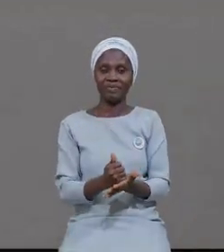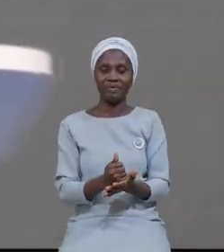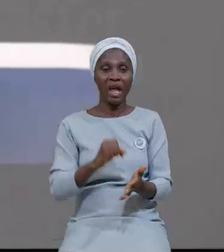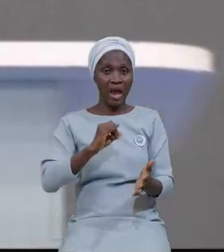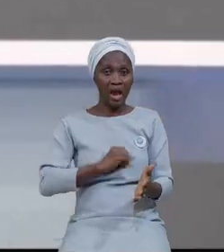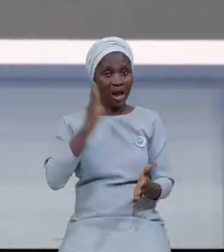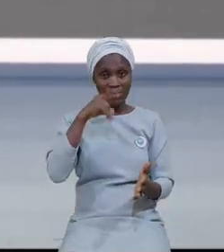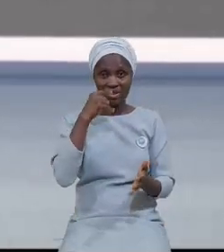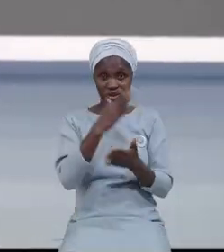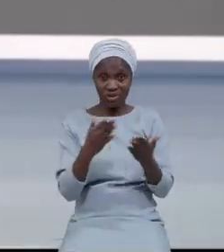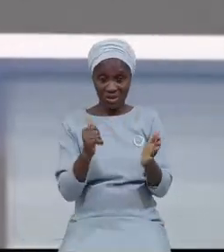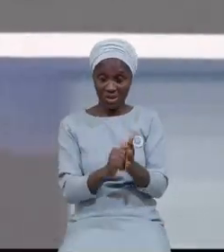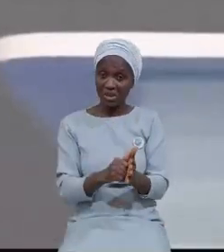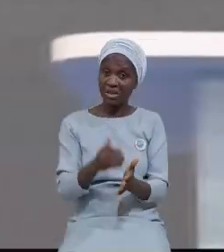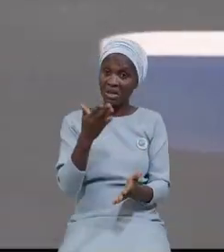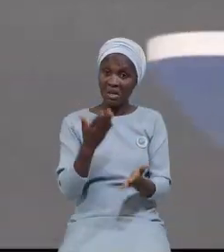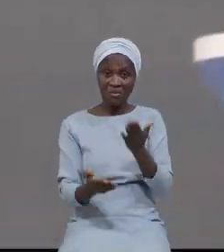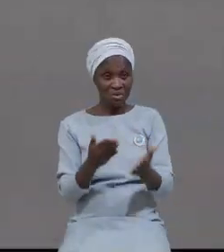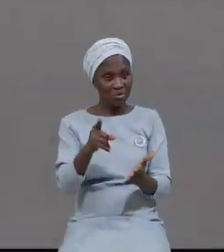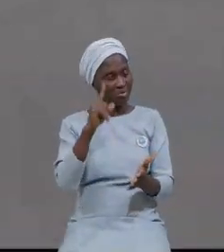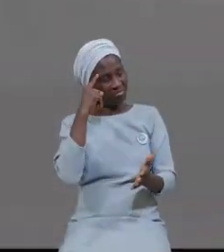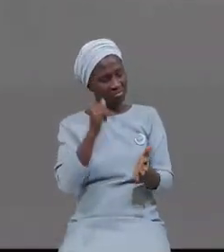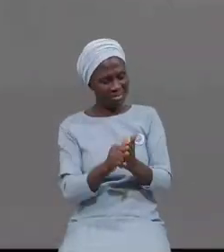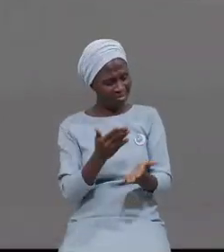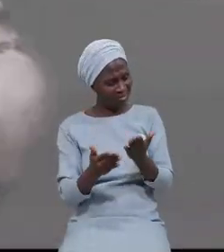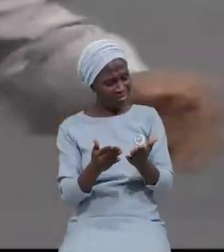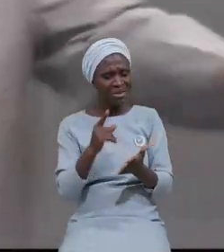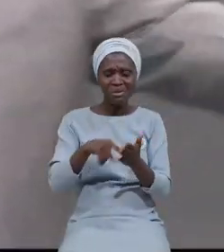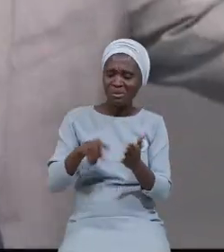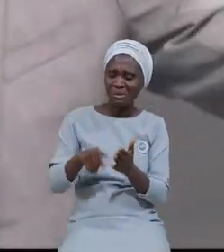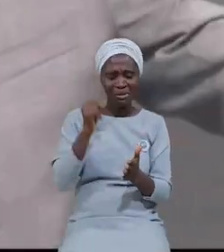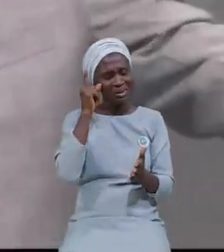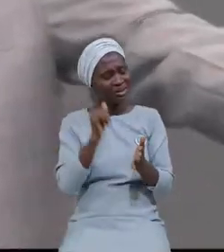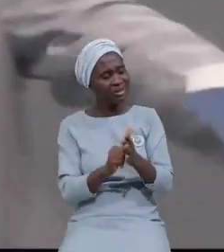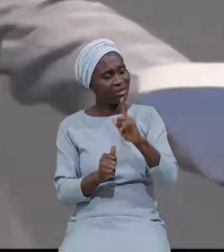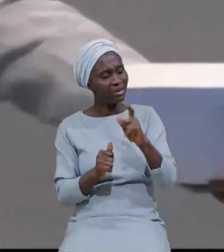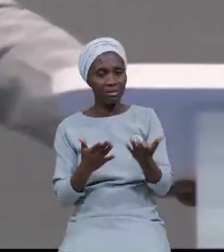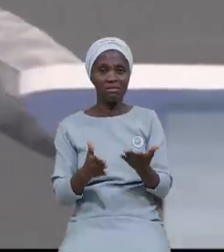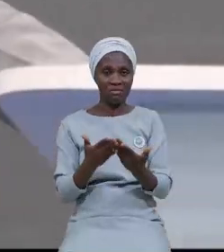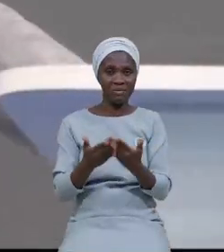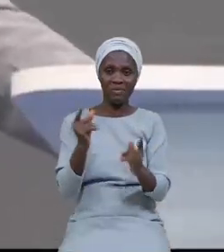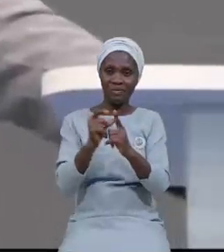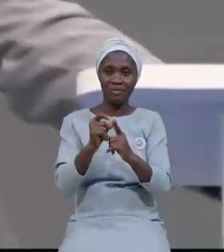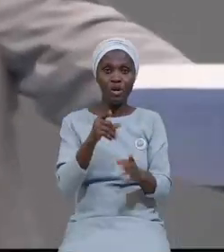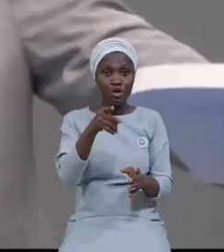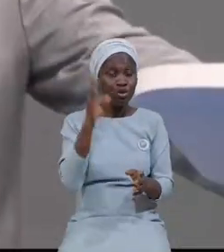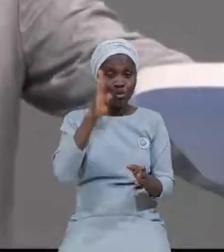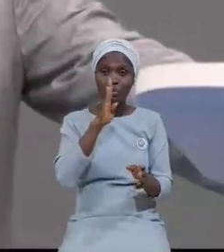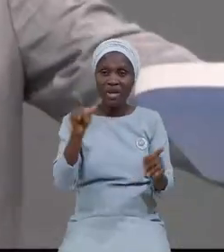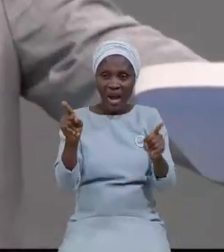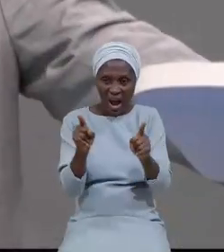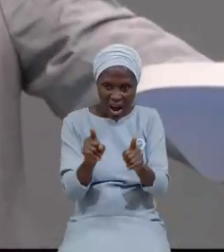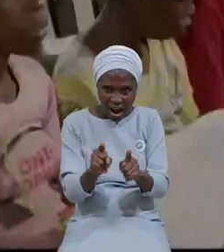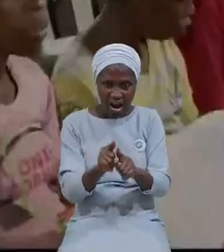quelque chose peut-être tu as dit est-ce que je comprends ça très simple tu seras aussi